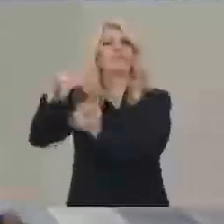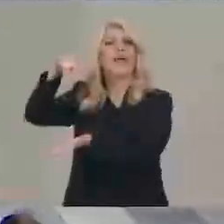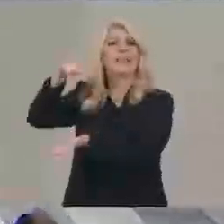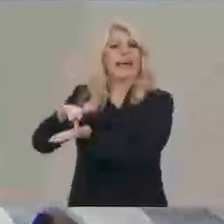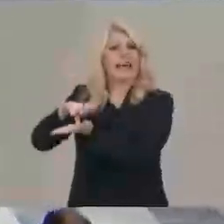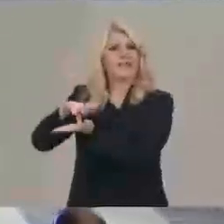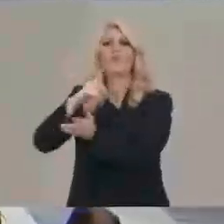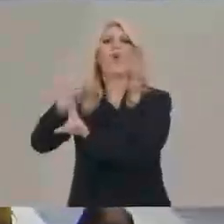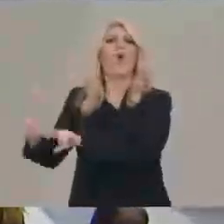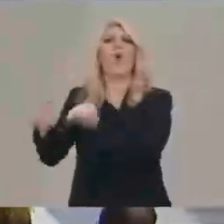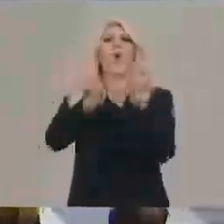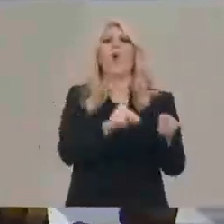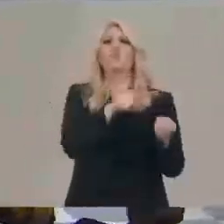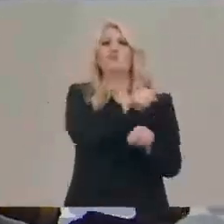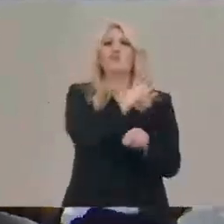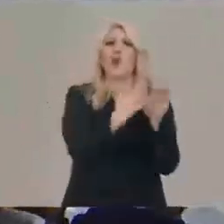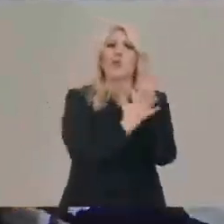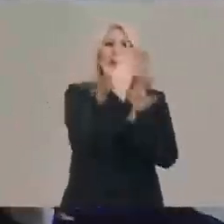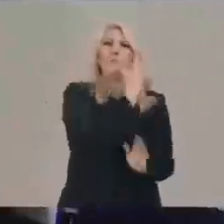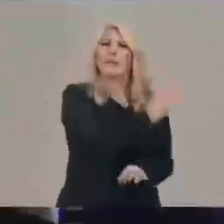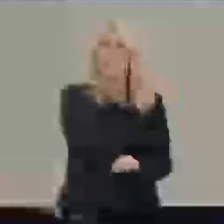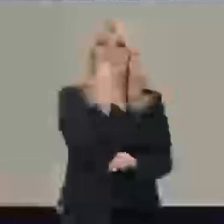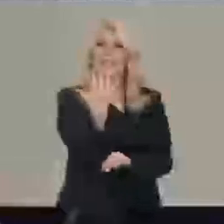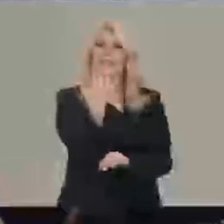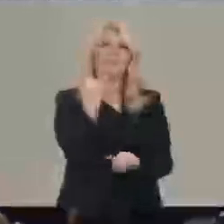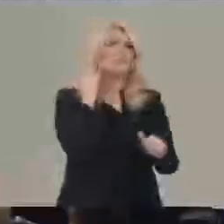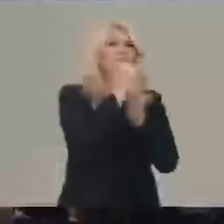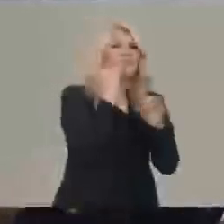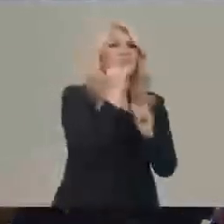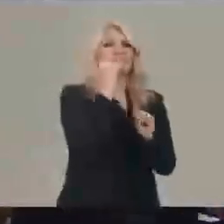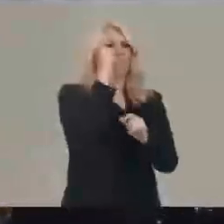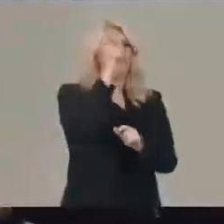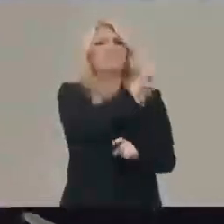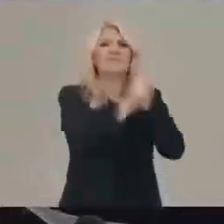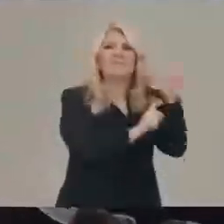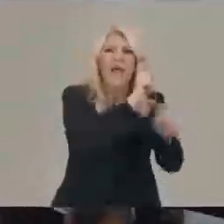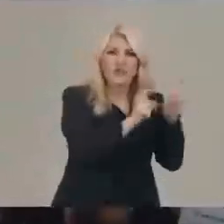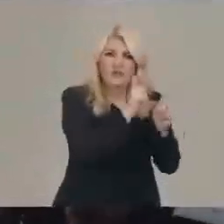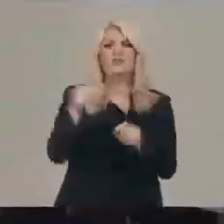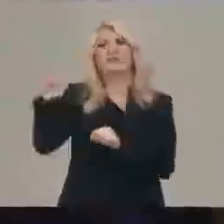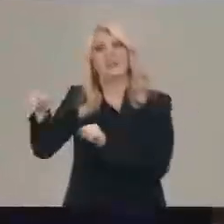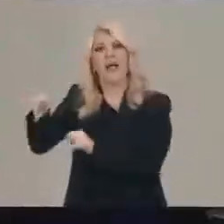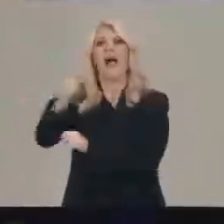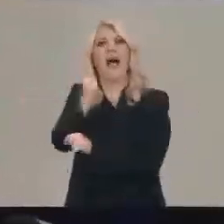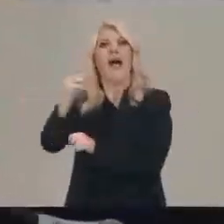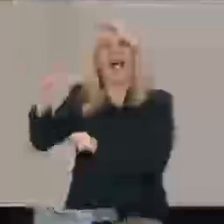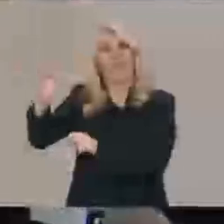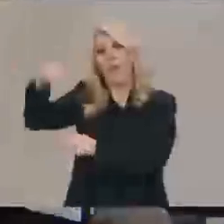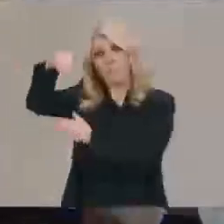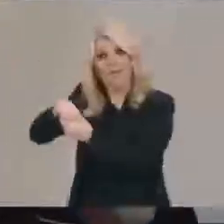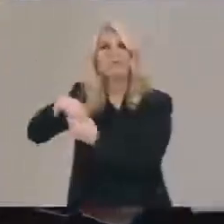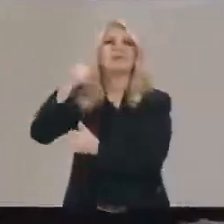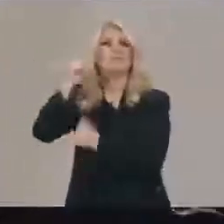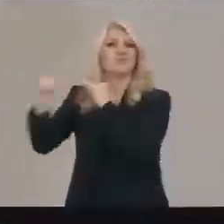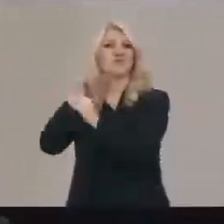το 1555 για συνολική, σφαιρική, πλήρη και σύγχρονη εξυπηρέτηση των